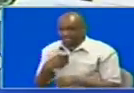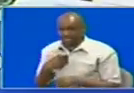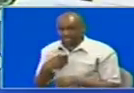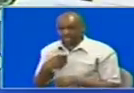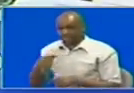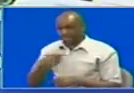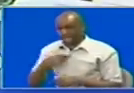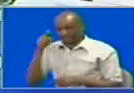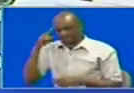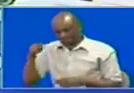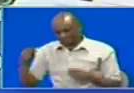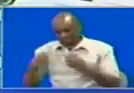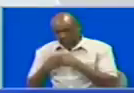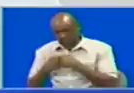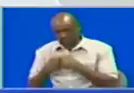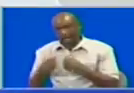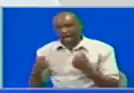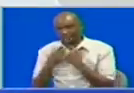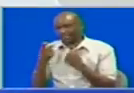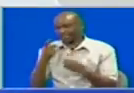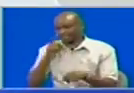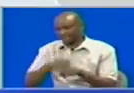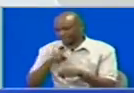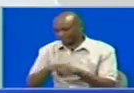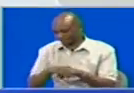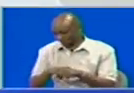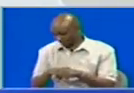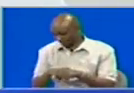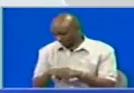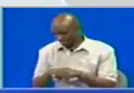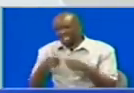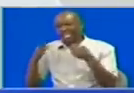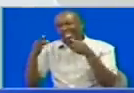ilikuwa mechi hiyo. Ilikuwa kati hiyo ilikuwa ni